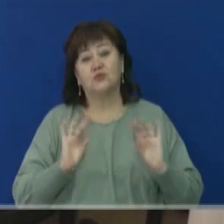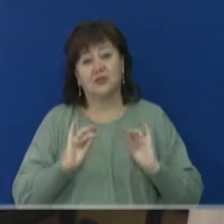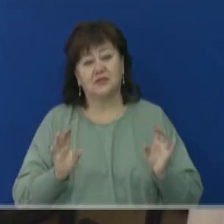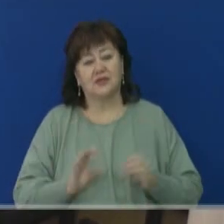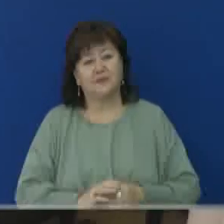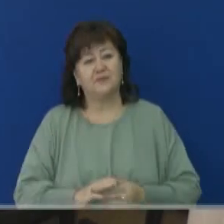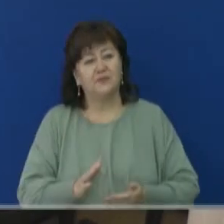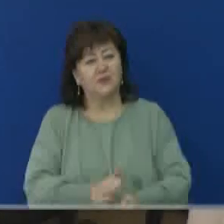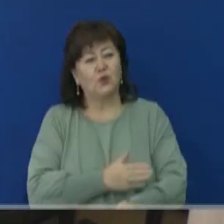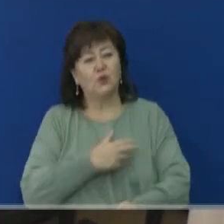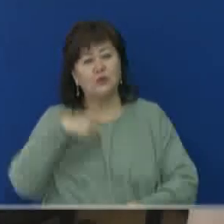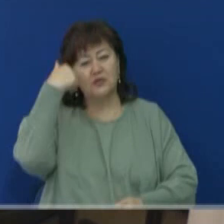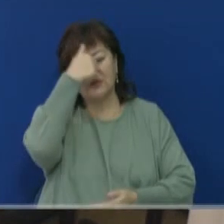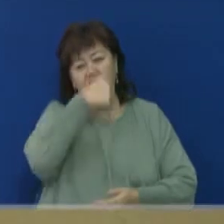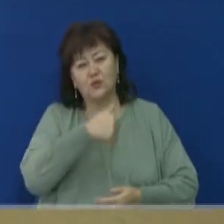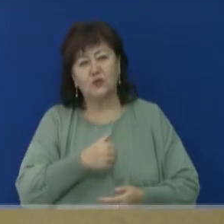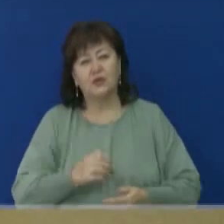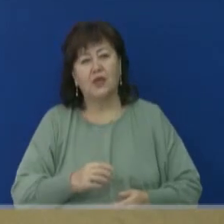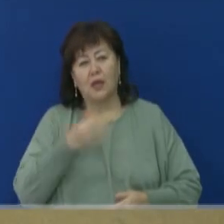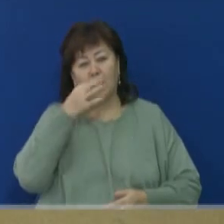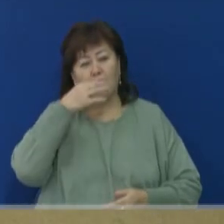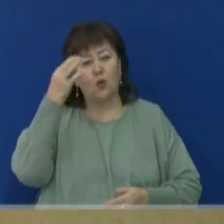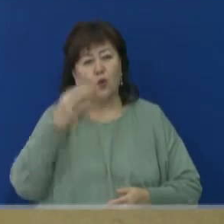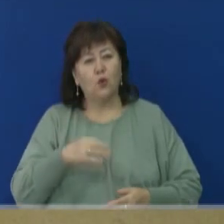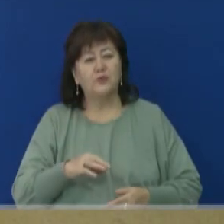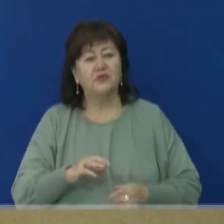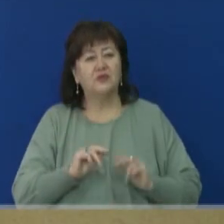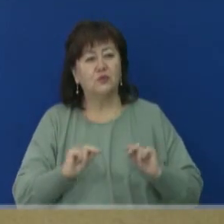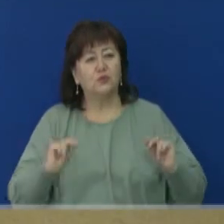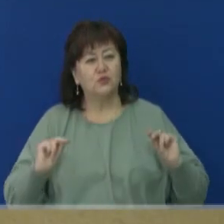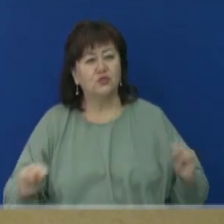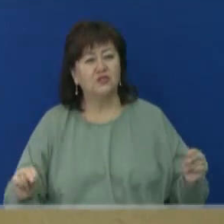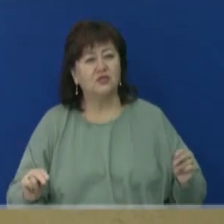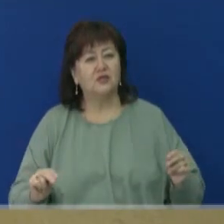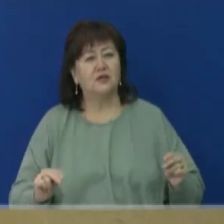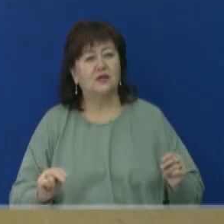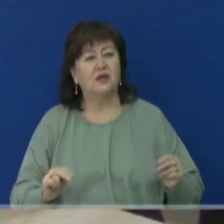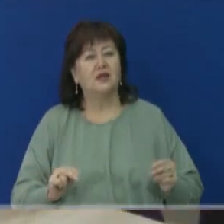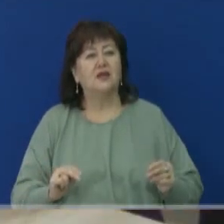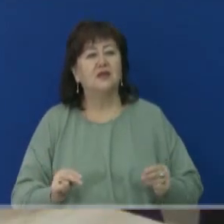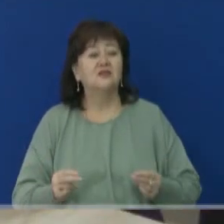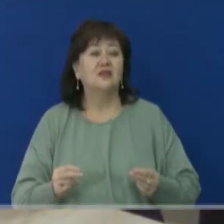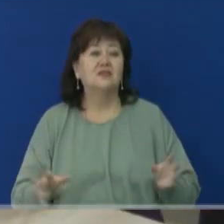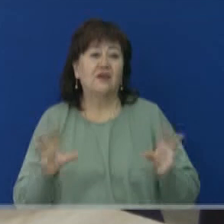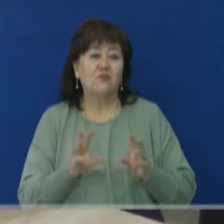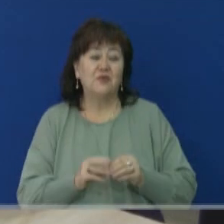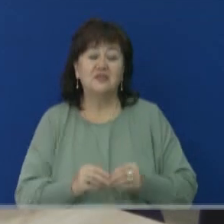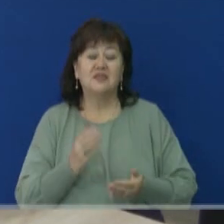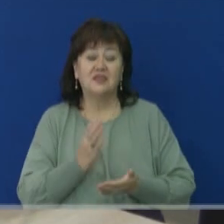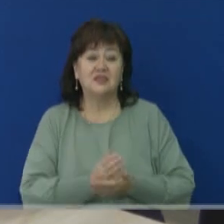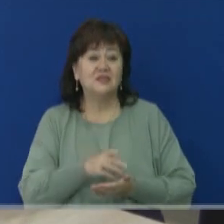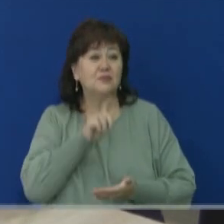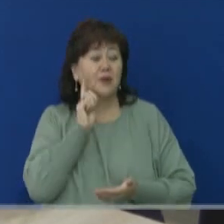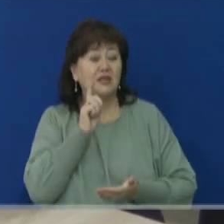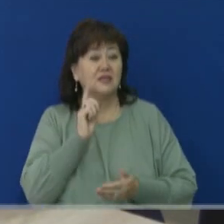ұзақ жылдар бойы ұстаздық еткен тәжірибелі мамандармен бірге иық тіресе еңбек етіп жүрген жастар аз емес. Солардың бірі